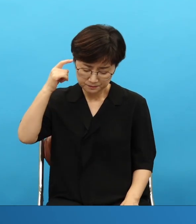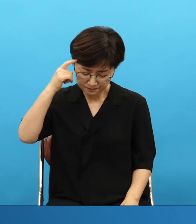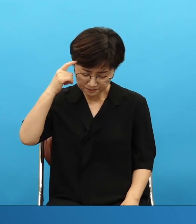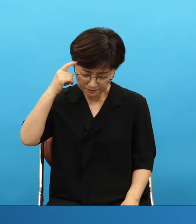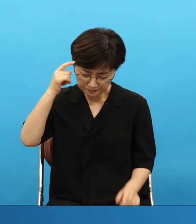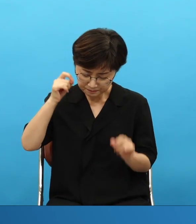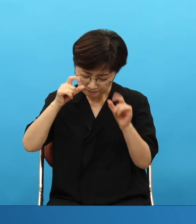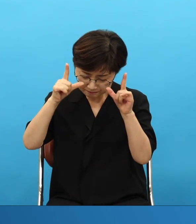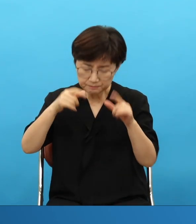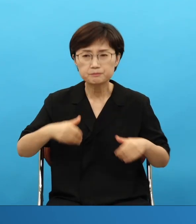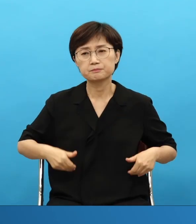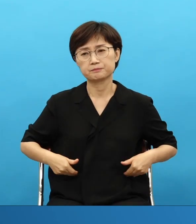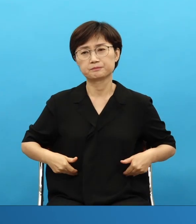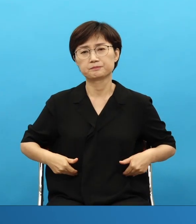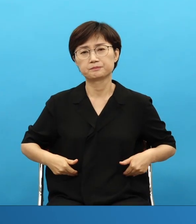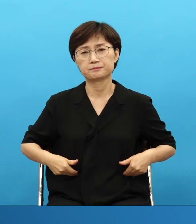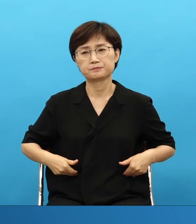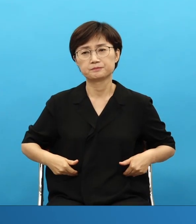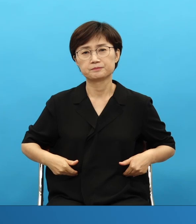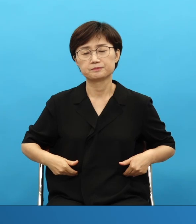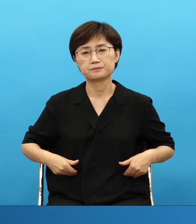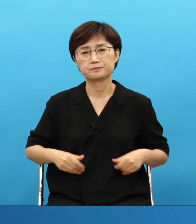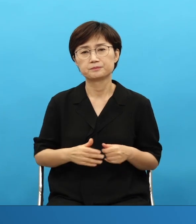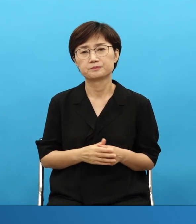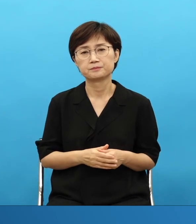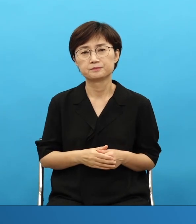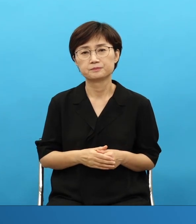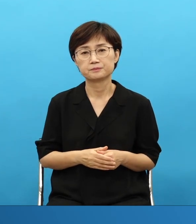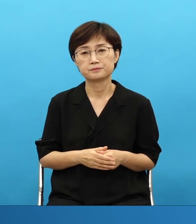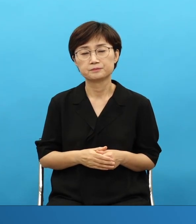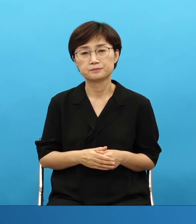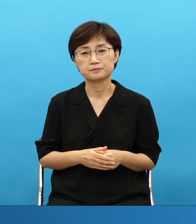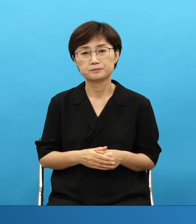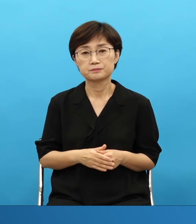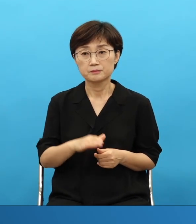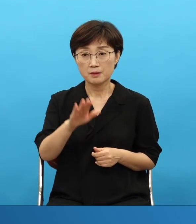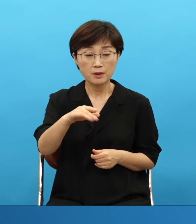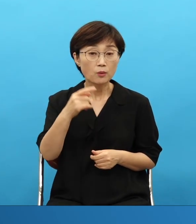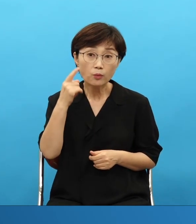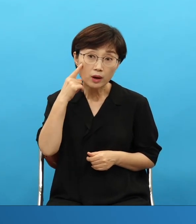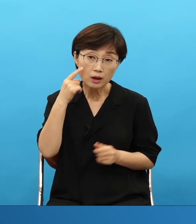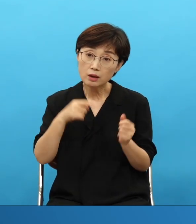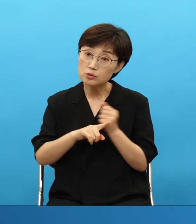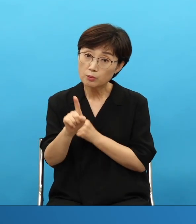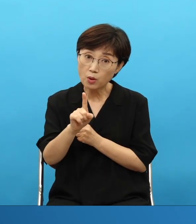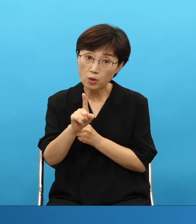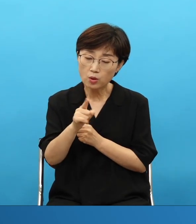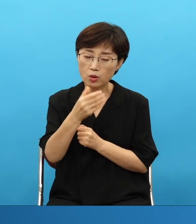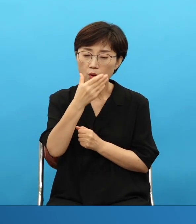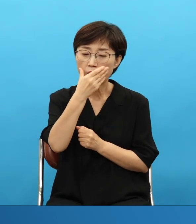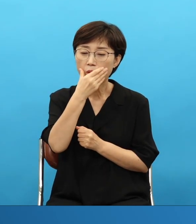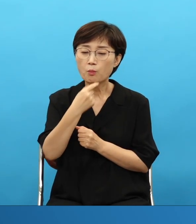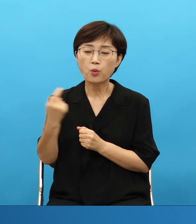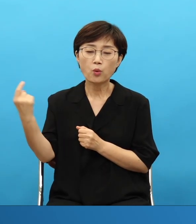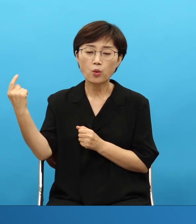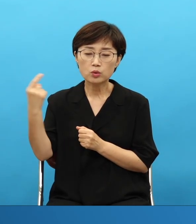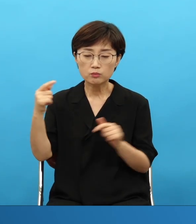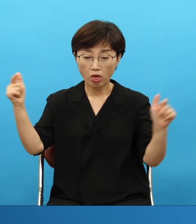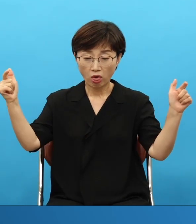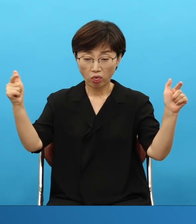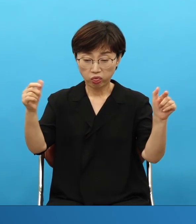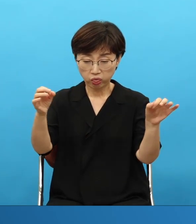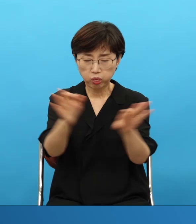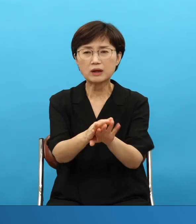You must give this answer. 쉽게 말하면은 복음이 전혀 없는 겁니다. Simply said, there is no